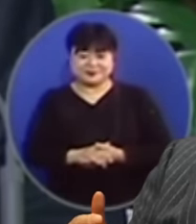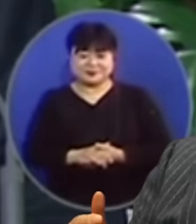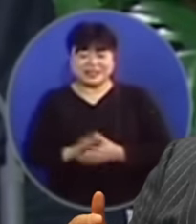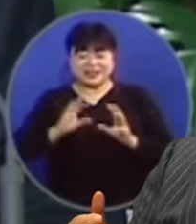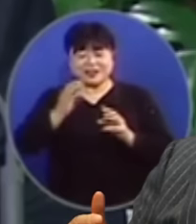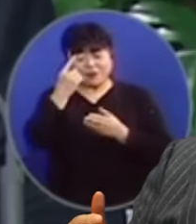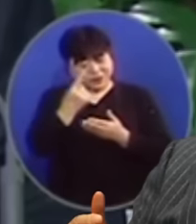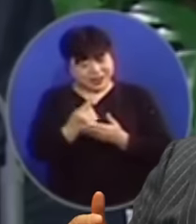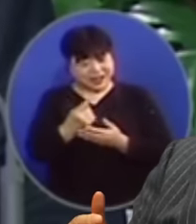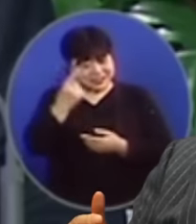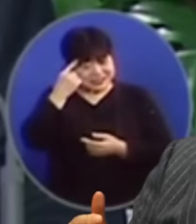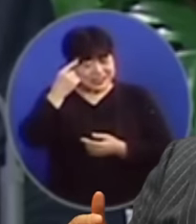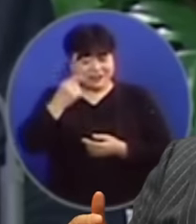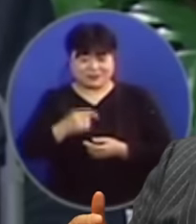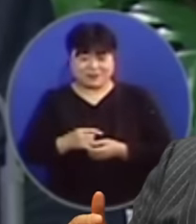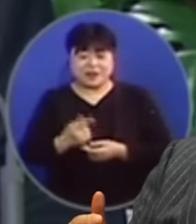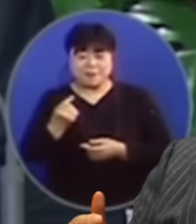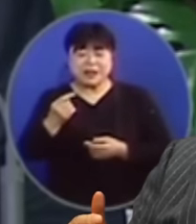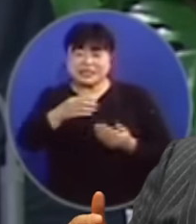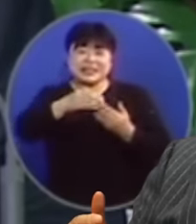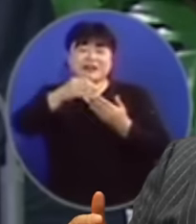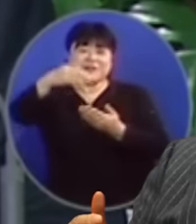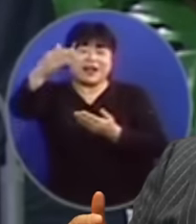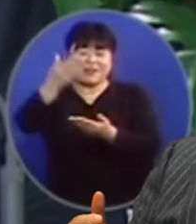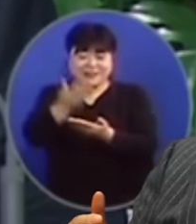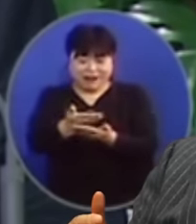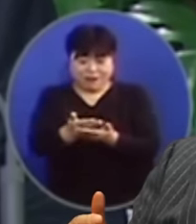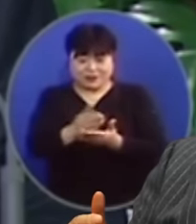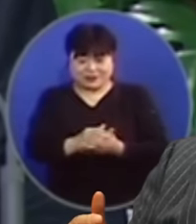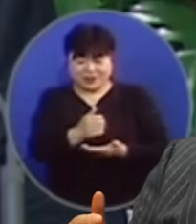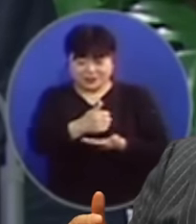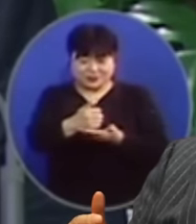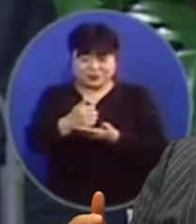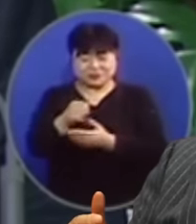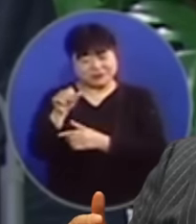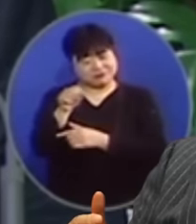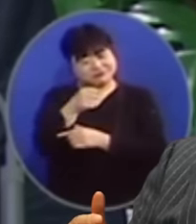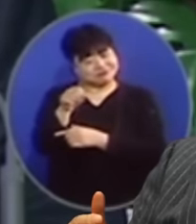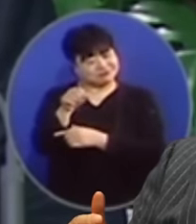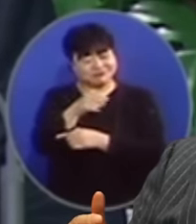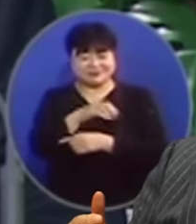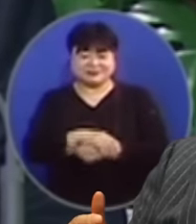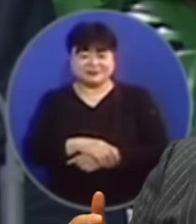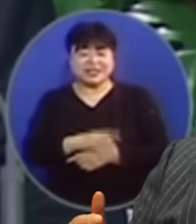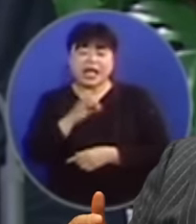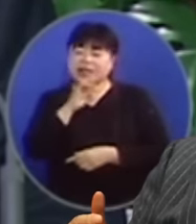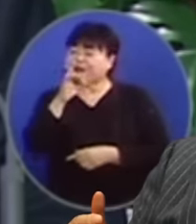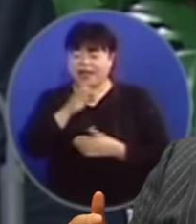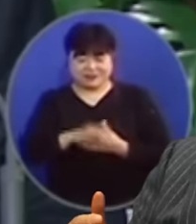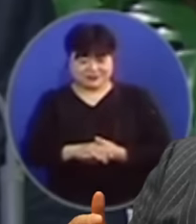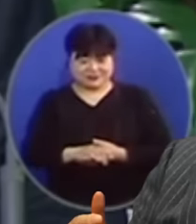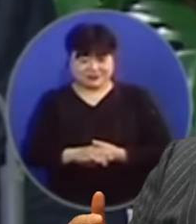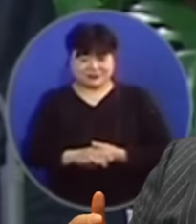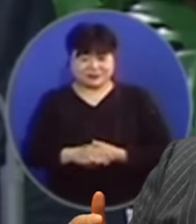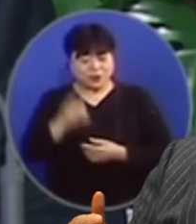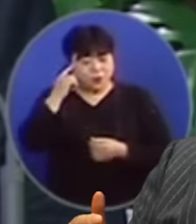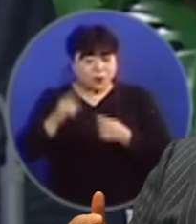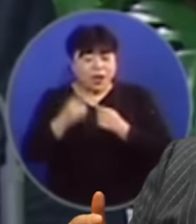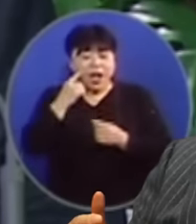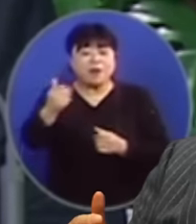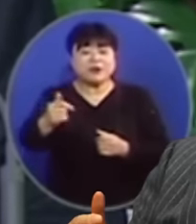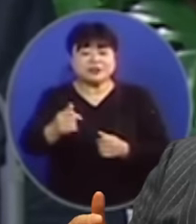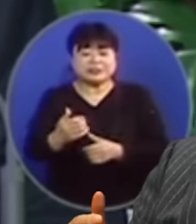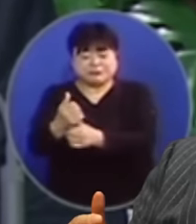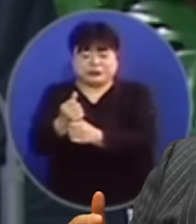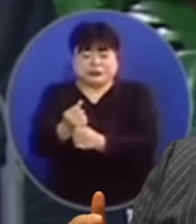천국에 온가 봅니다. 나도 빨리 데리고 들어가 주십시오. 얘네. 주님이 고개를 설레설레면서 못 들어간다고 해요. 왜 그러냐? 너 아버지가